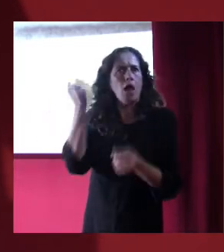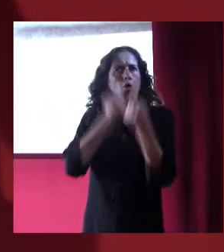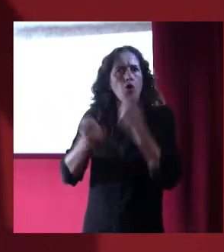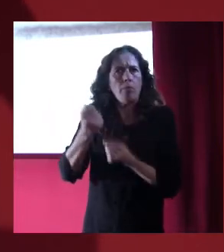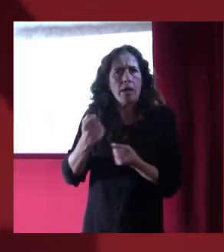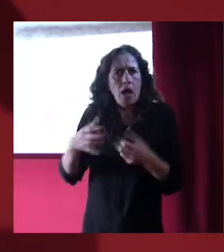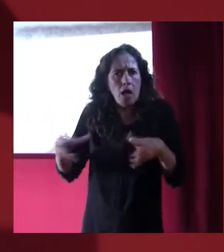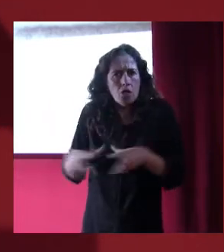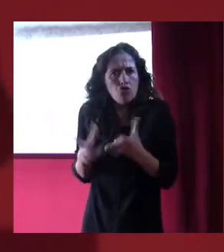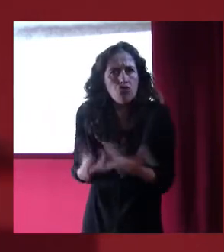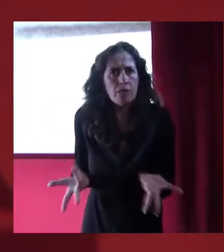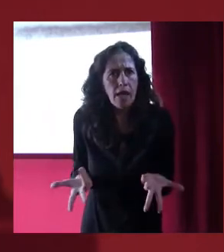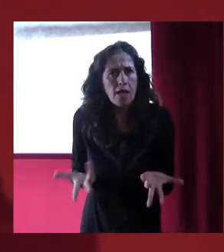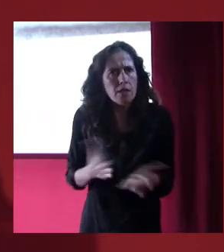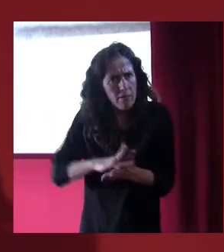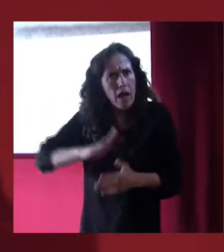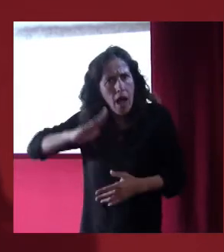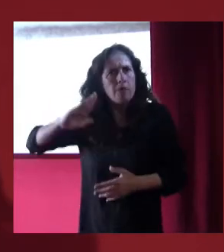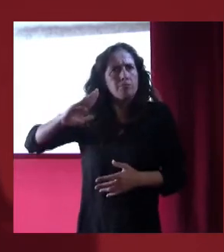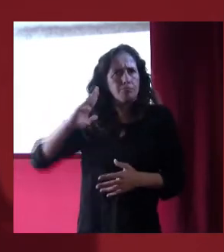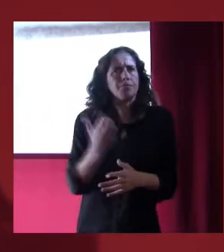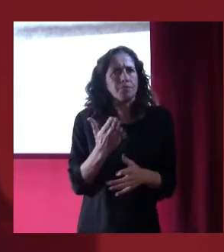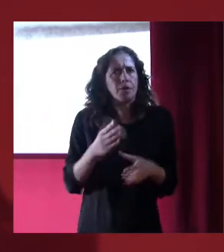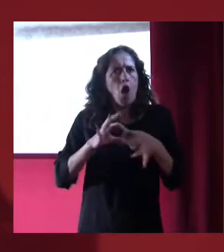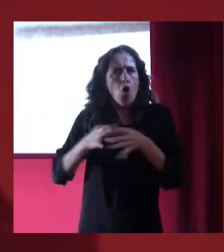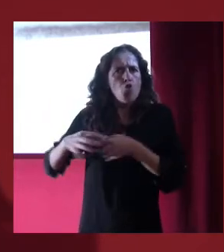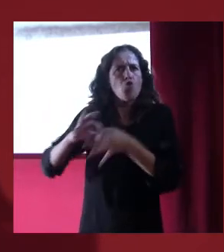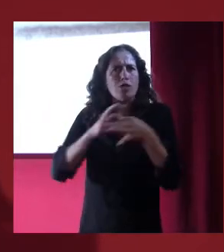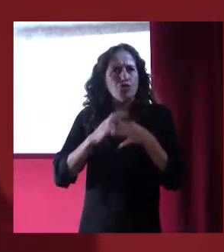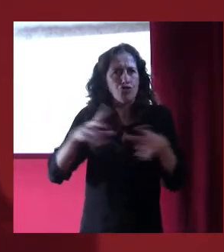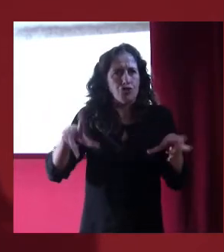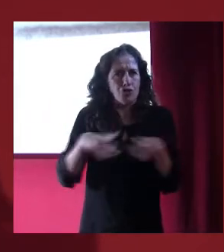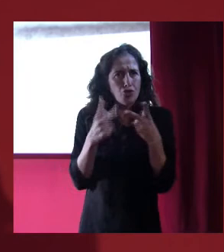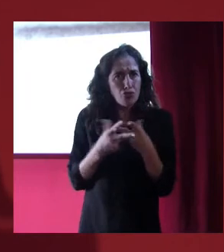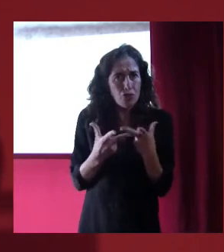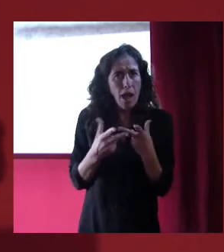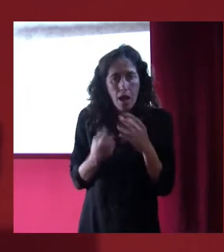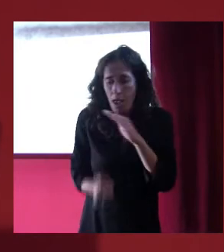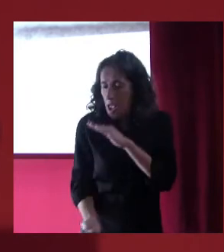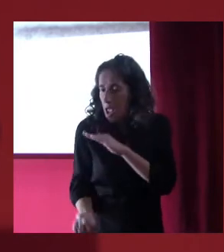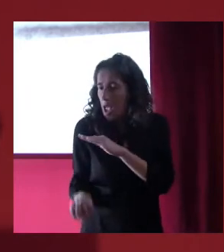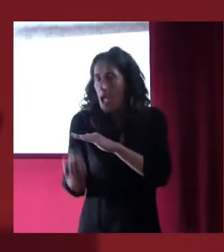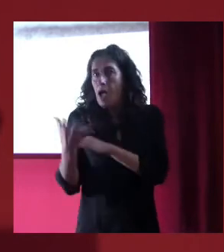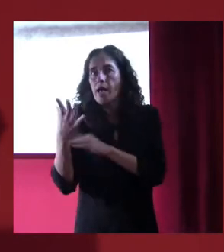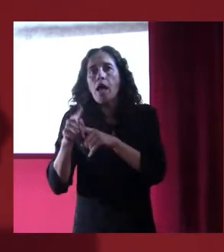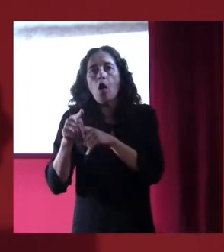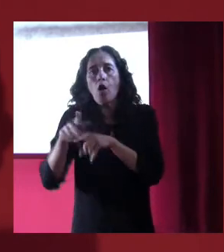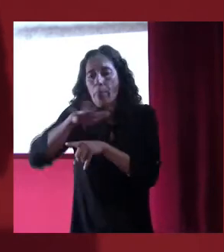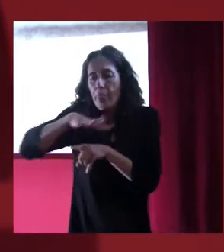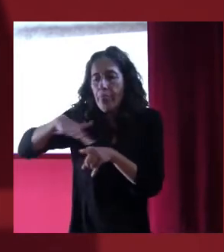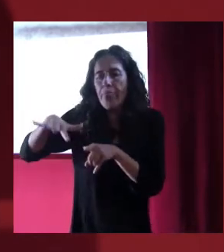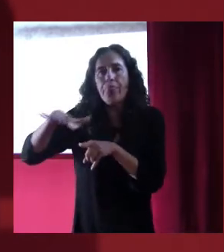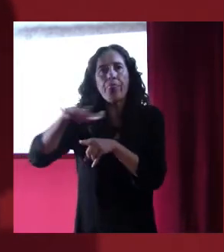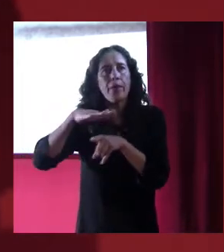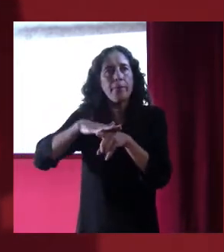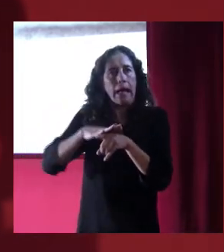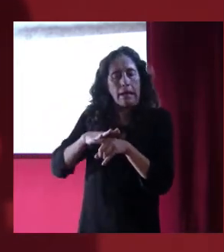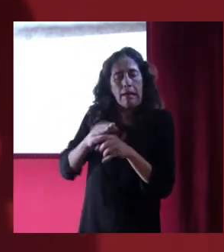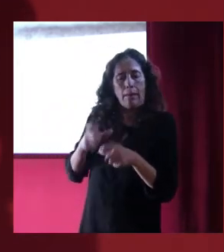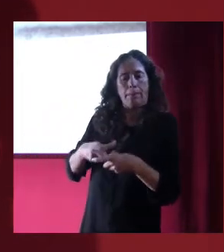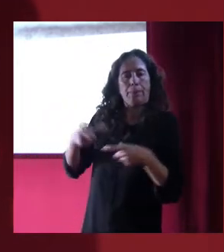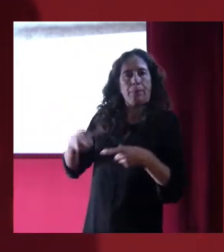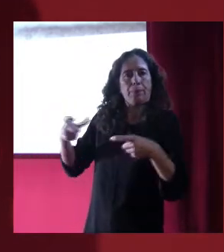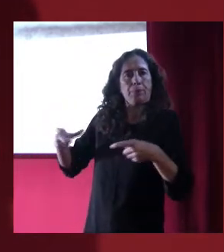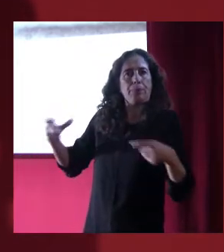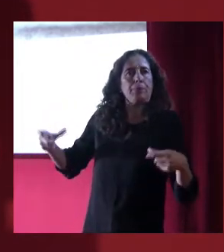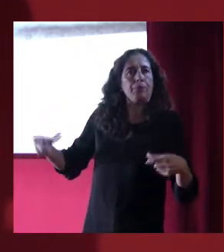inseguretat ataca la igualtat d'oportunitats i la cohesió social i genera l'ecosistema ideal pel creixement d'una